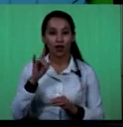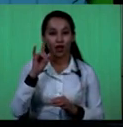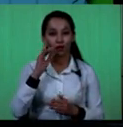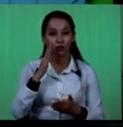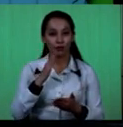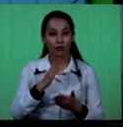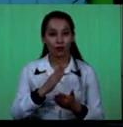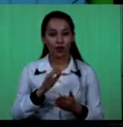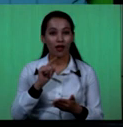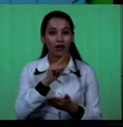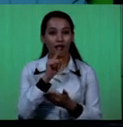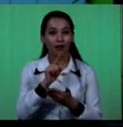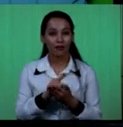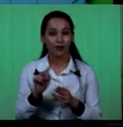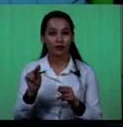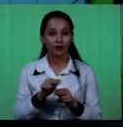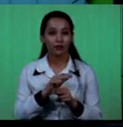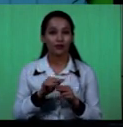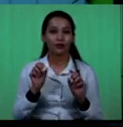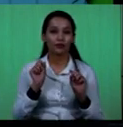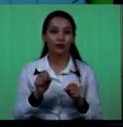bo'lsa, albatta to'g'rilab oling.